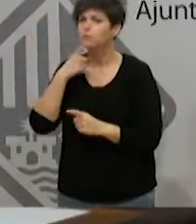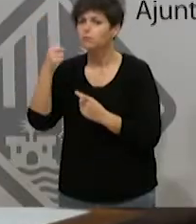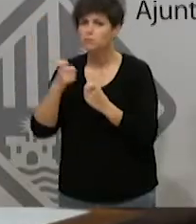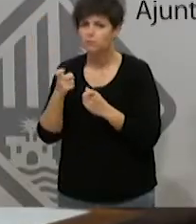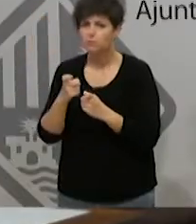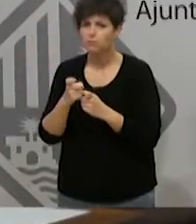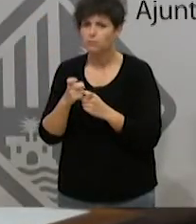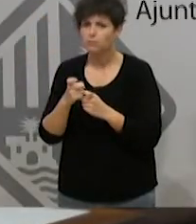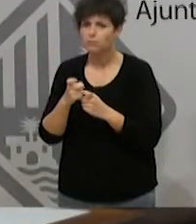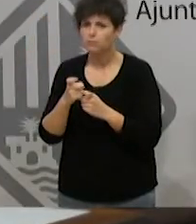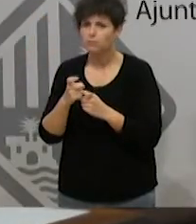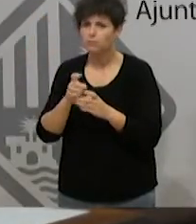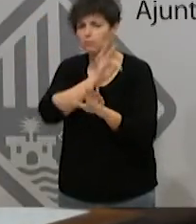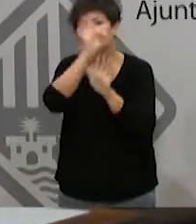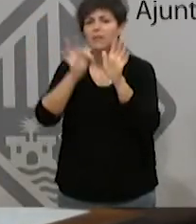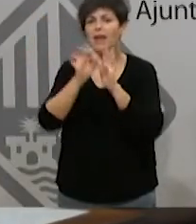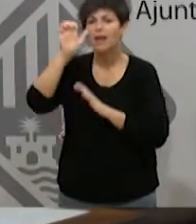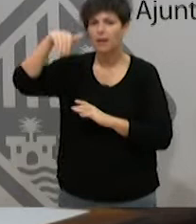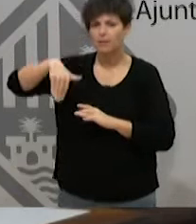MT.